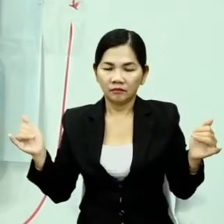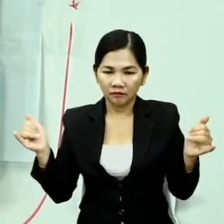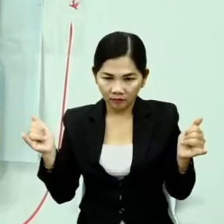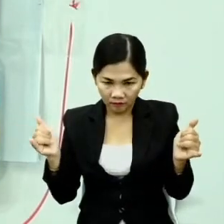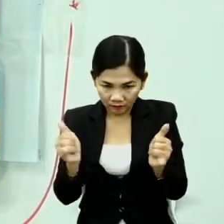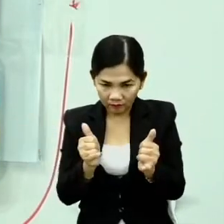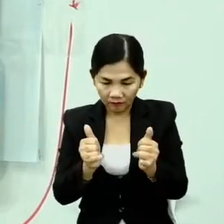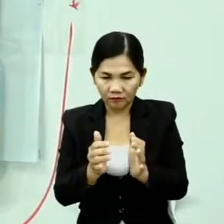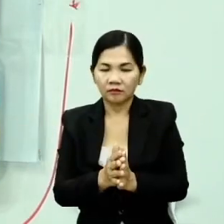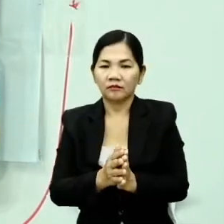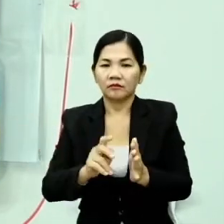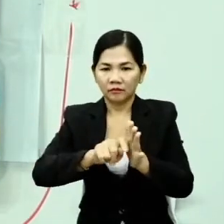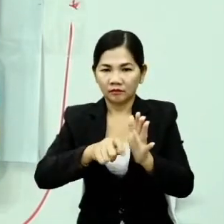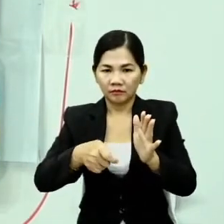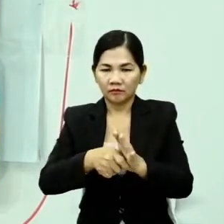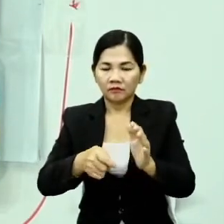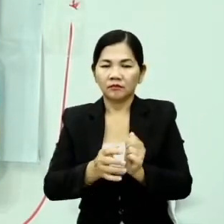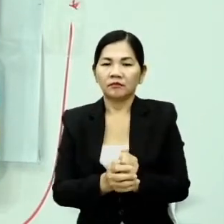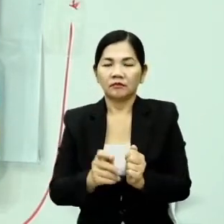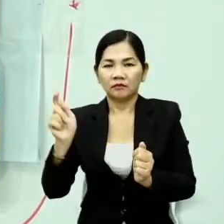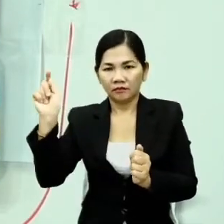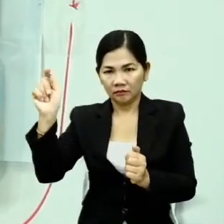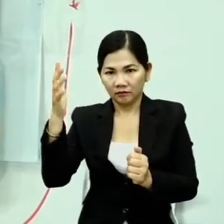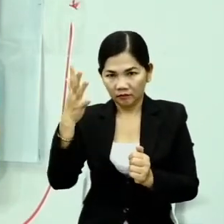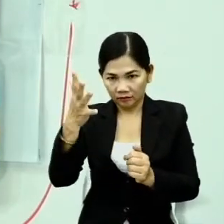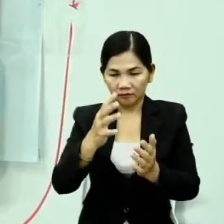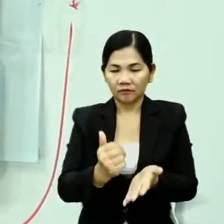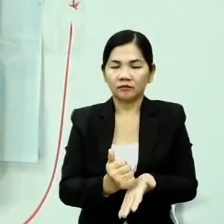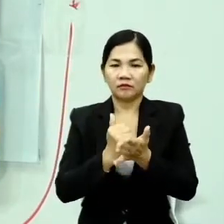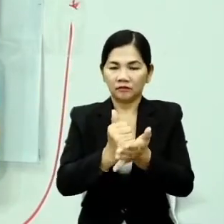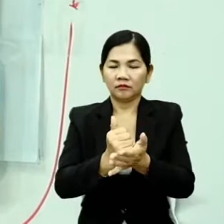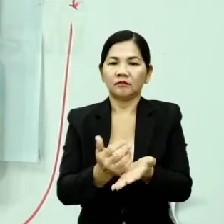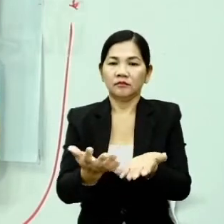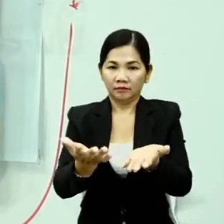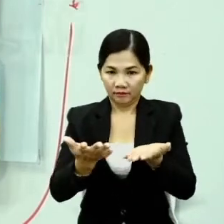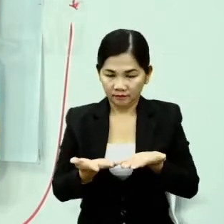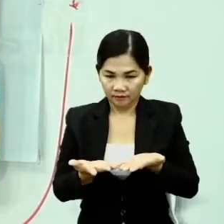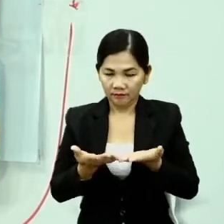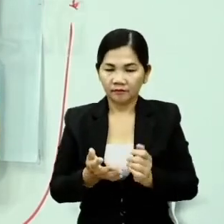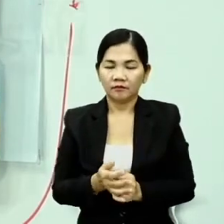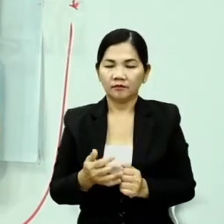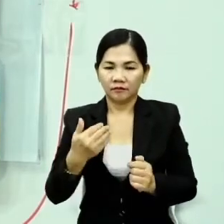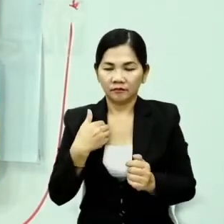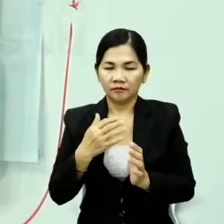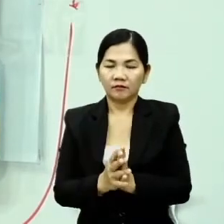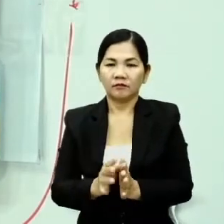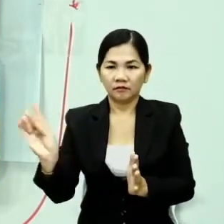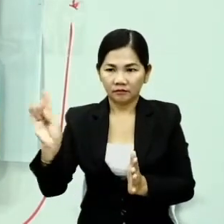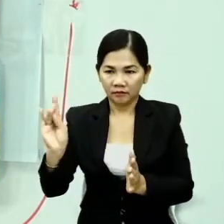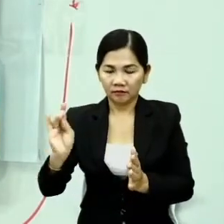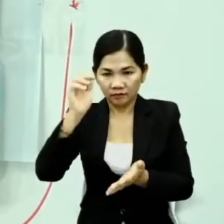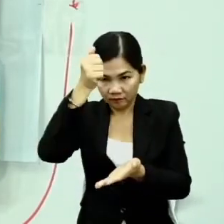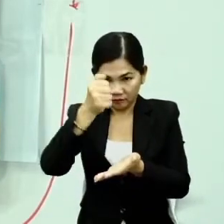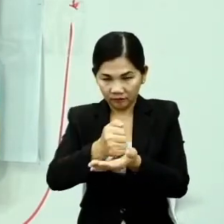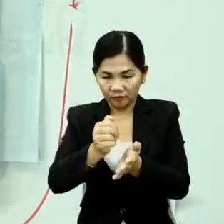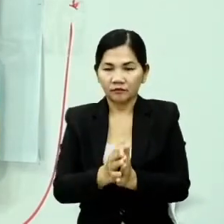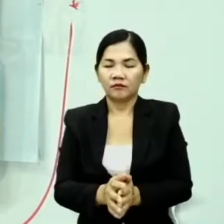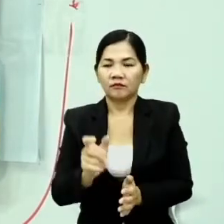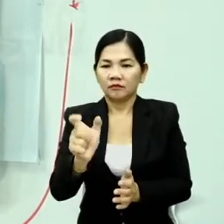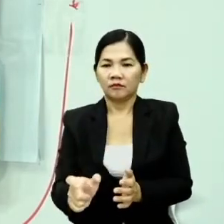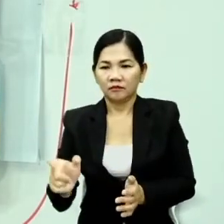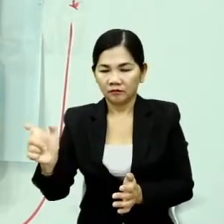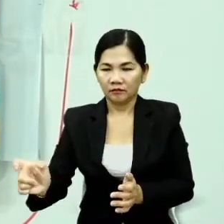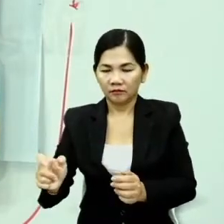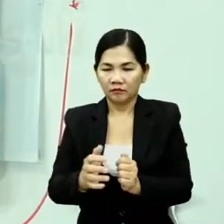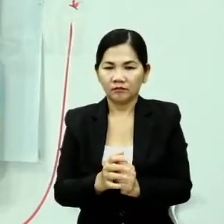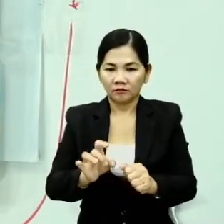xa cha tam là dạ rụp hiệp nế cha chú nè kru nè con cha ta sát bắt đo bây giờ vậy khá đo mà nụ